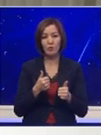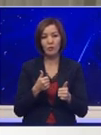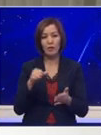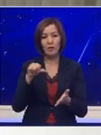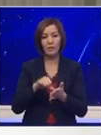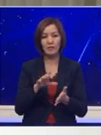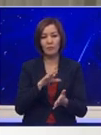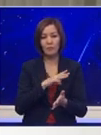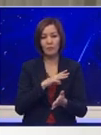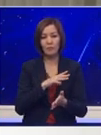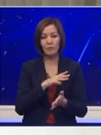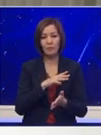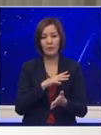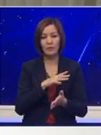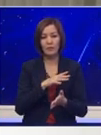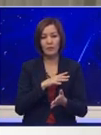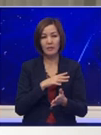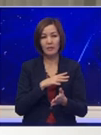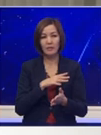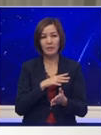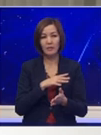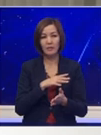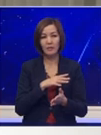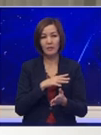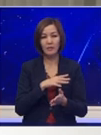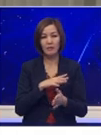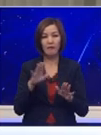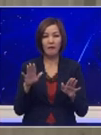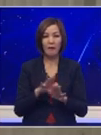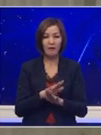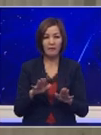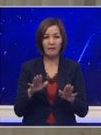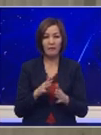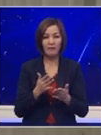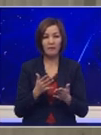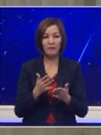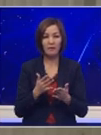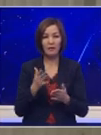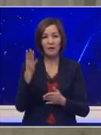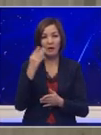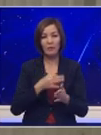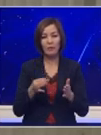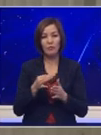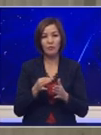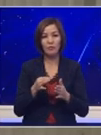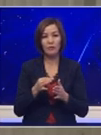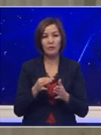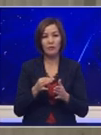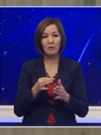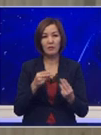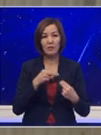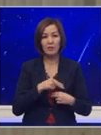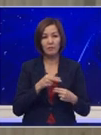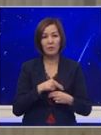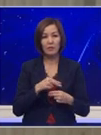келіп қалдық. Енді Мұратхан ағамыздың әнін бұрын осы Алматы облыстық филармониясында жұмыс істеп жүрген кезінде